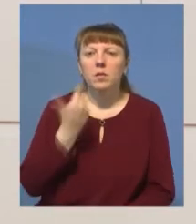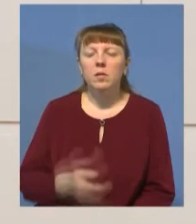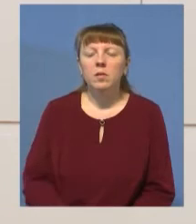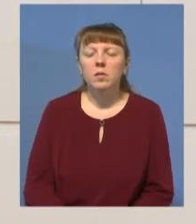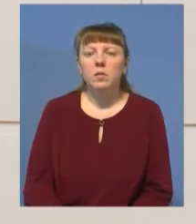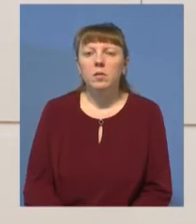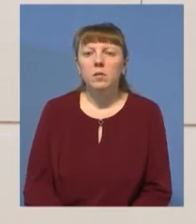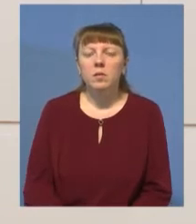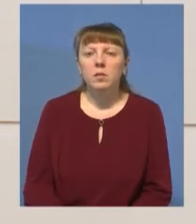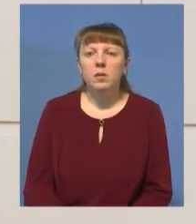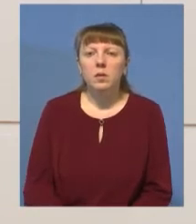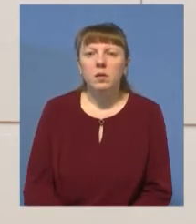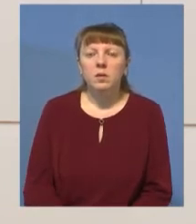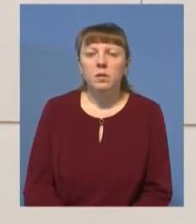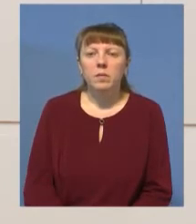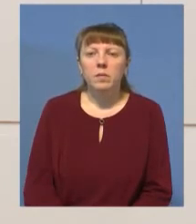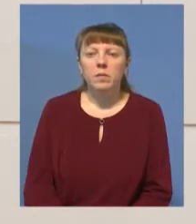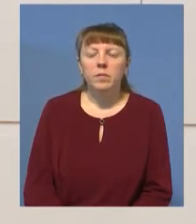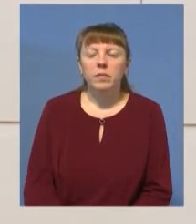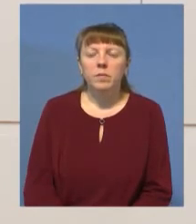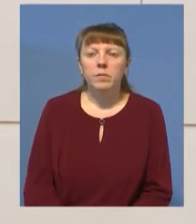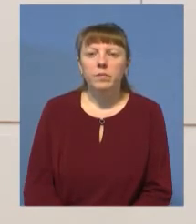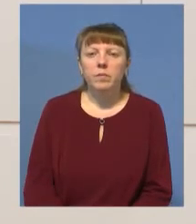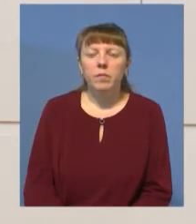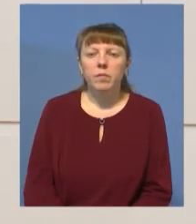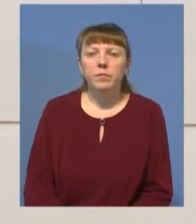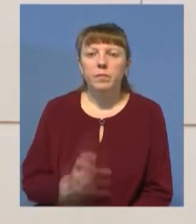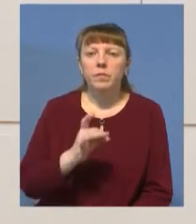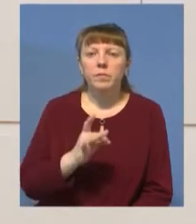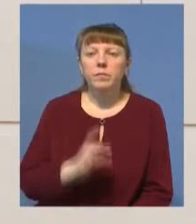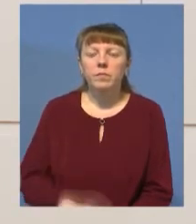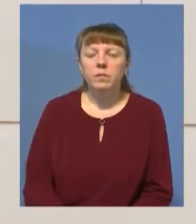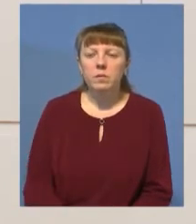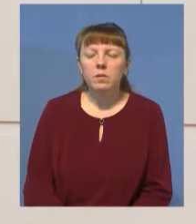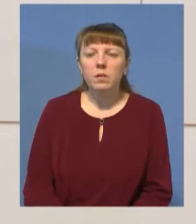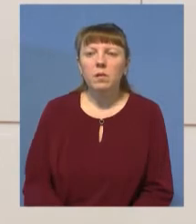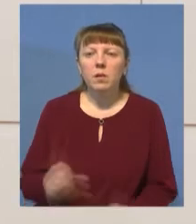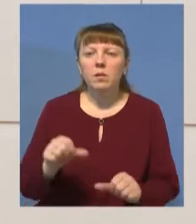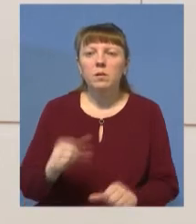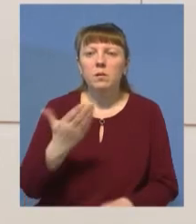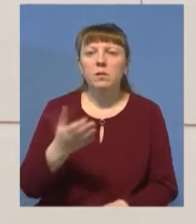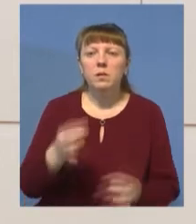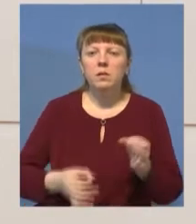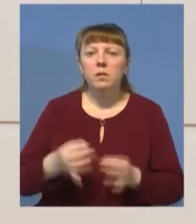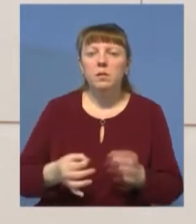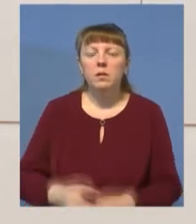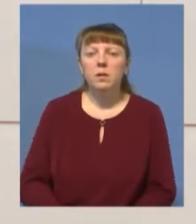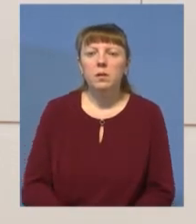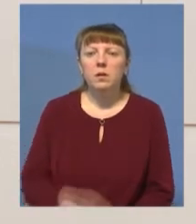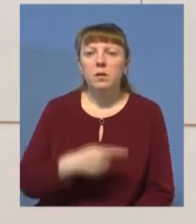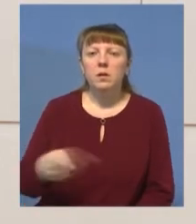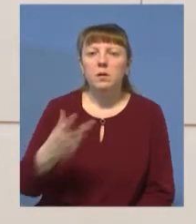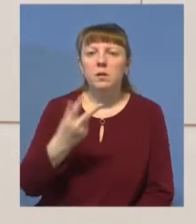причине, то в случае использования данного товара потребитель имеет право обратиться в суд в